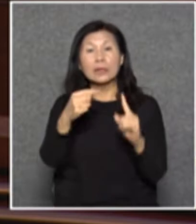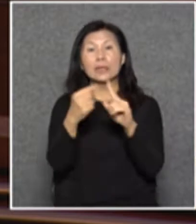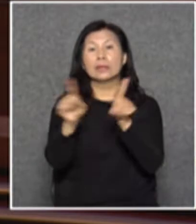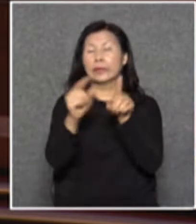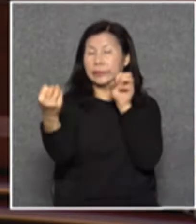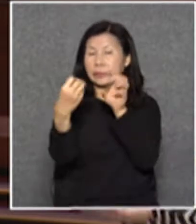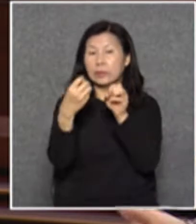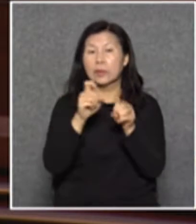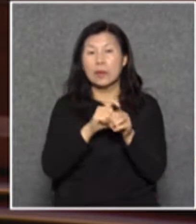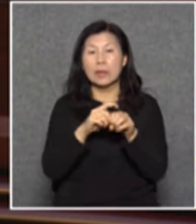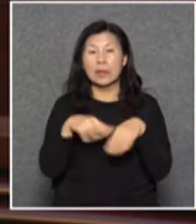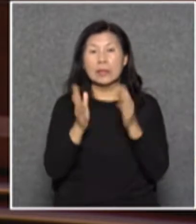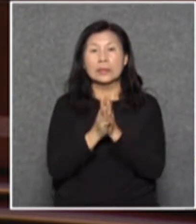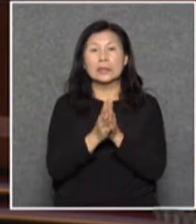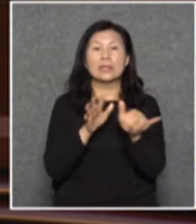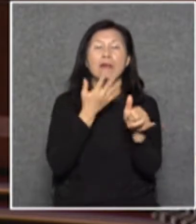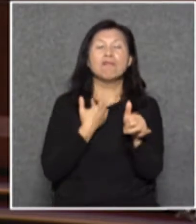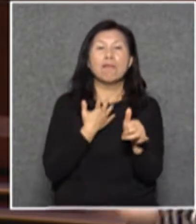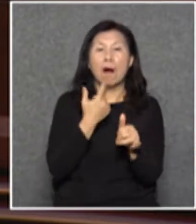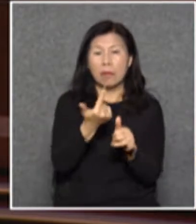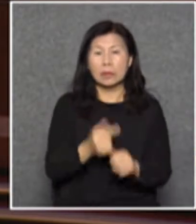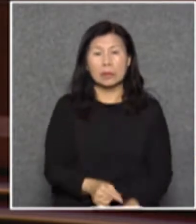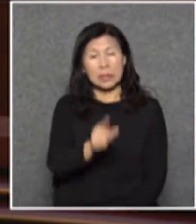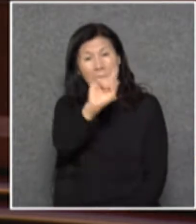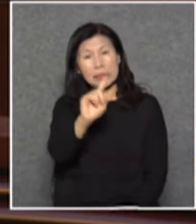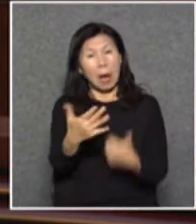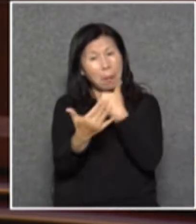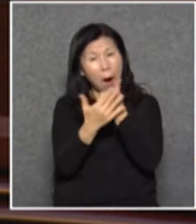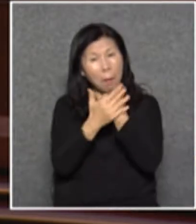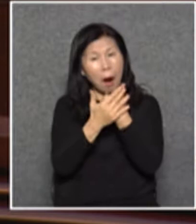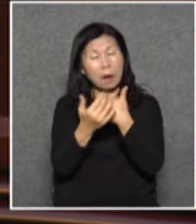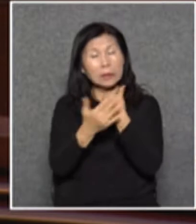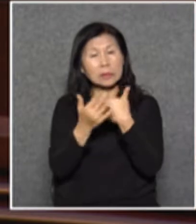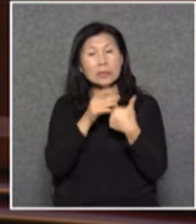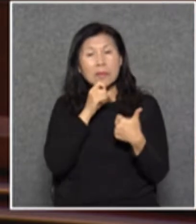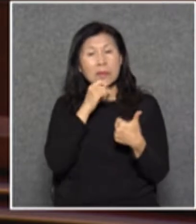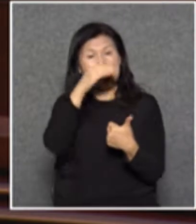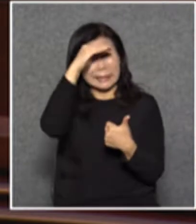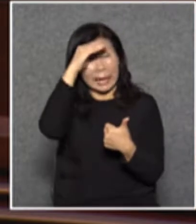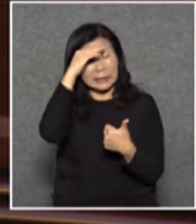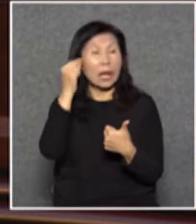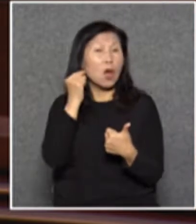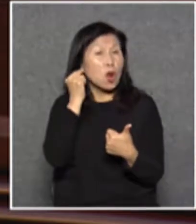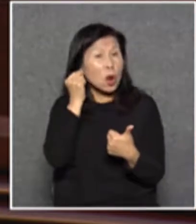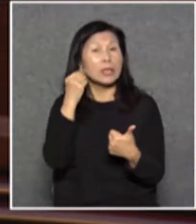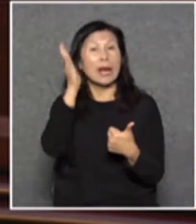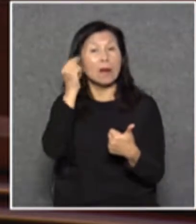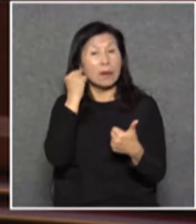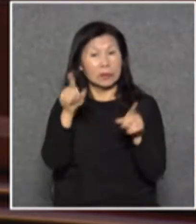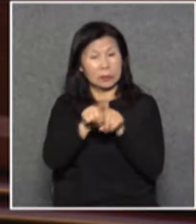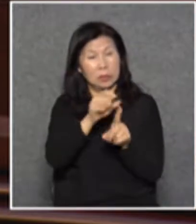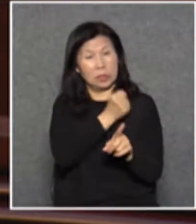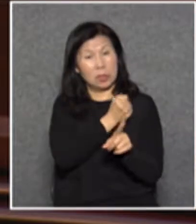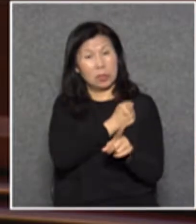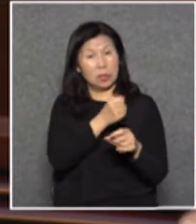因為被人上下其手。你又怎樣去保障這些他執行任務的時候的警務人員他自己受